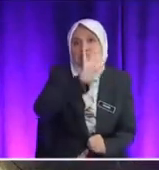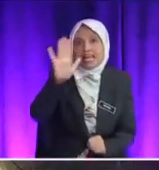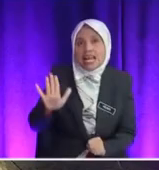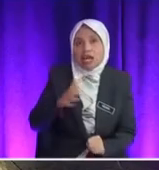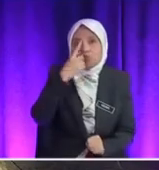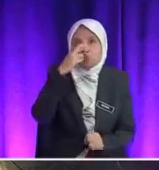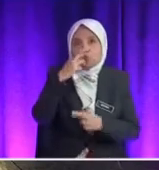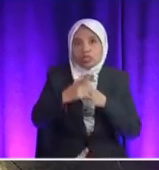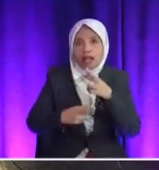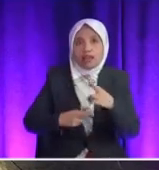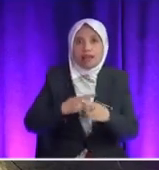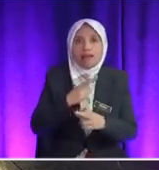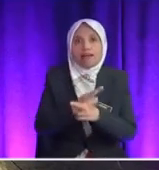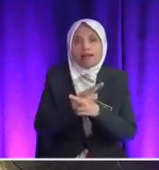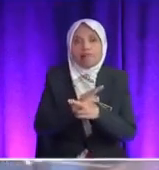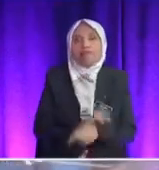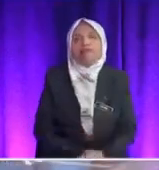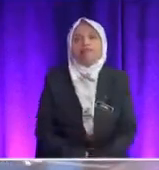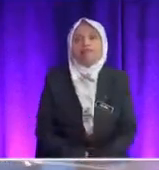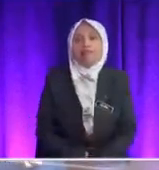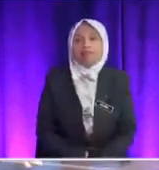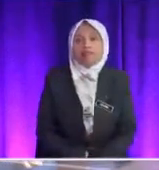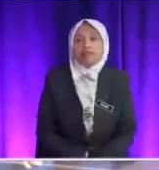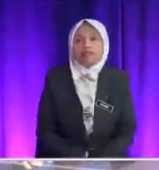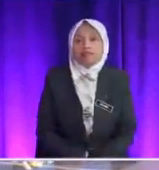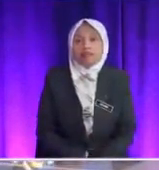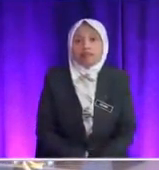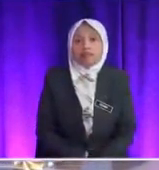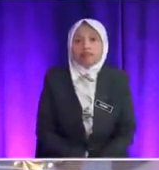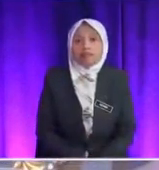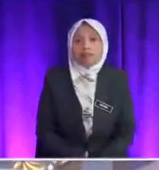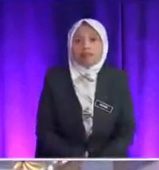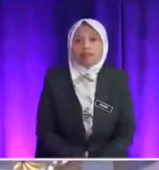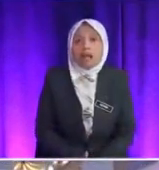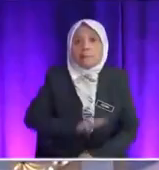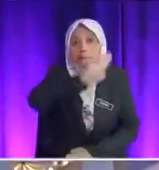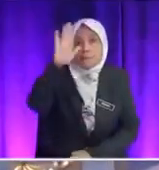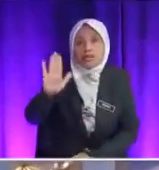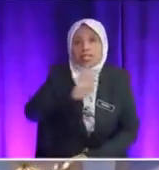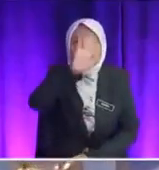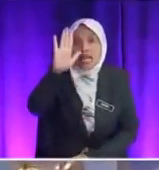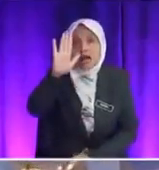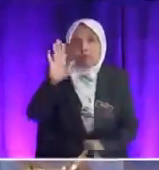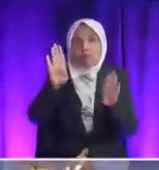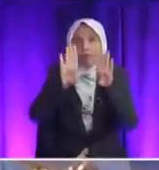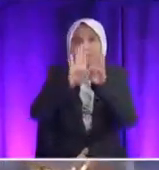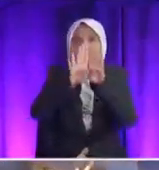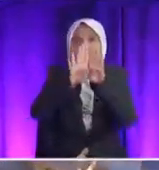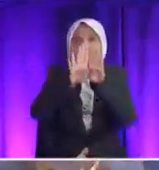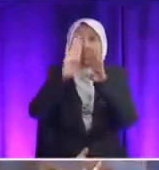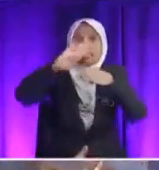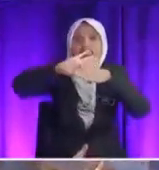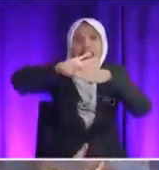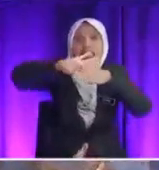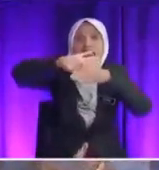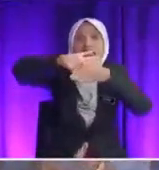dikenal pakai midiofa betul ini saya baik hal ini saya menginap tingkat window wiper ini Uh